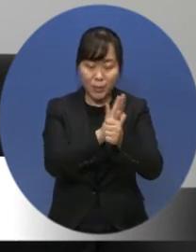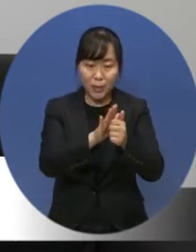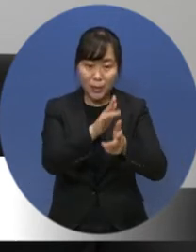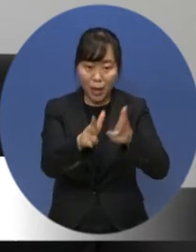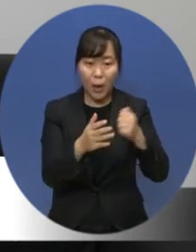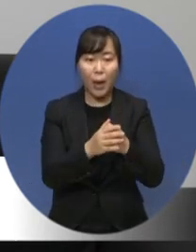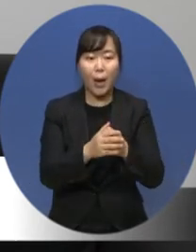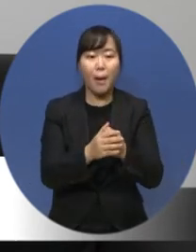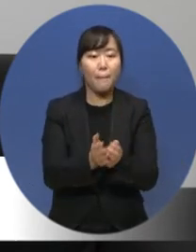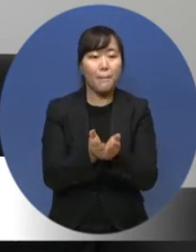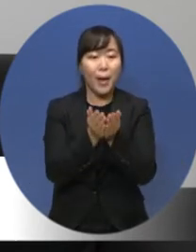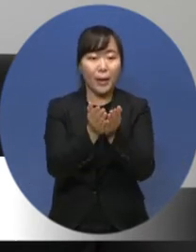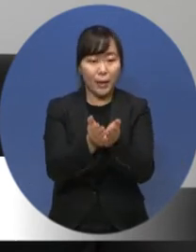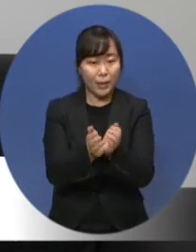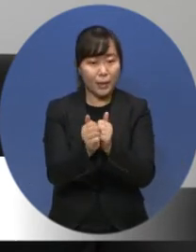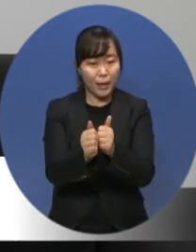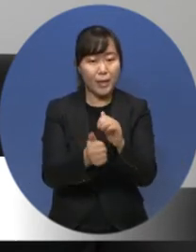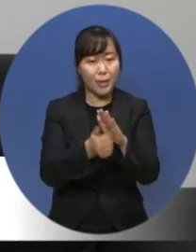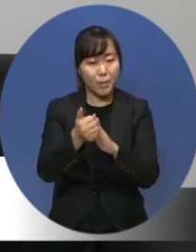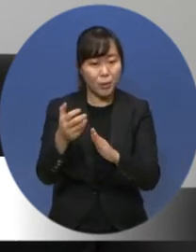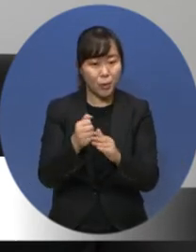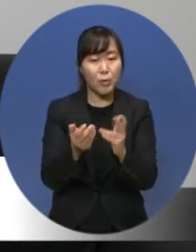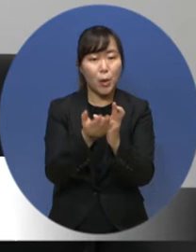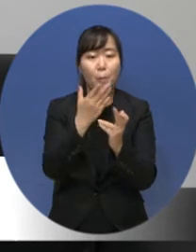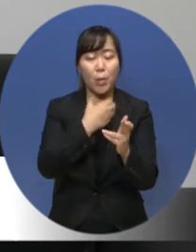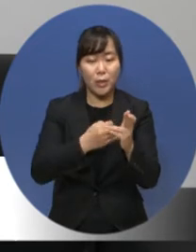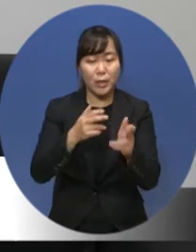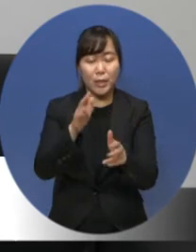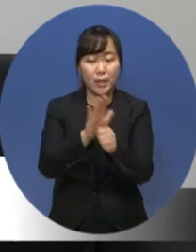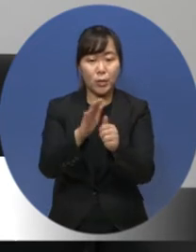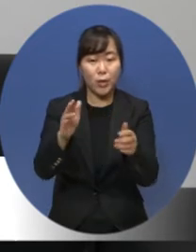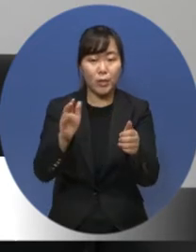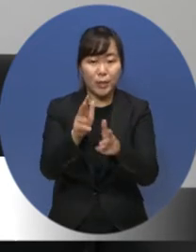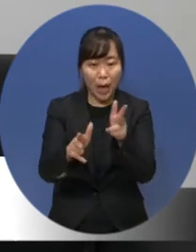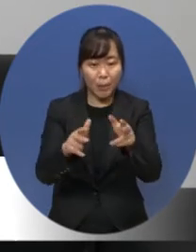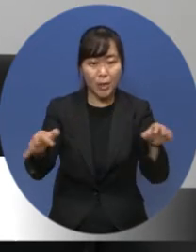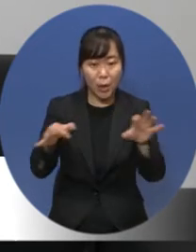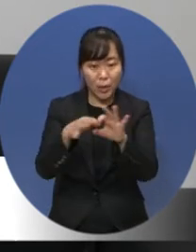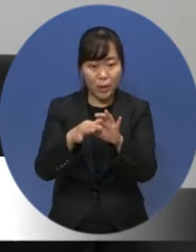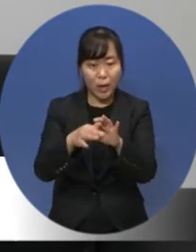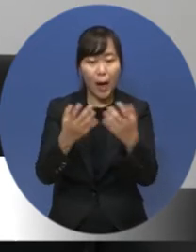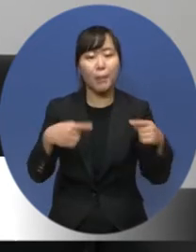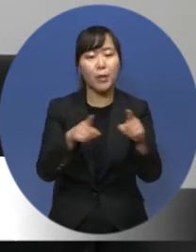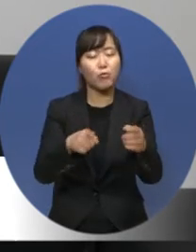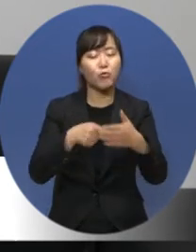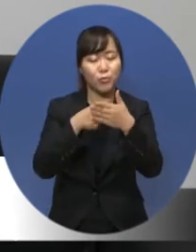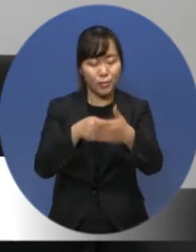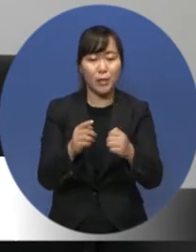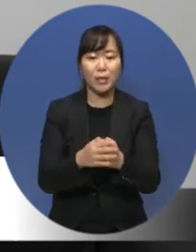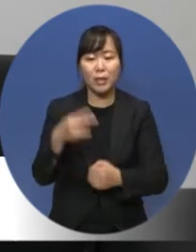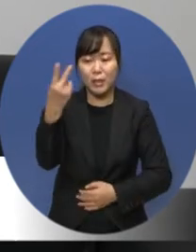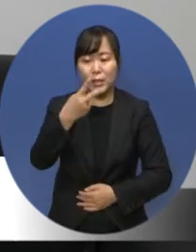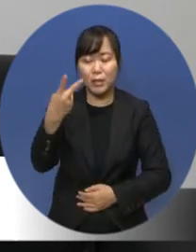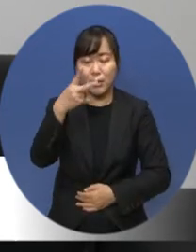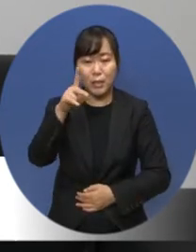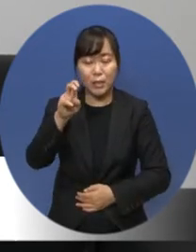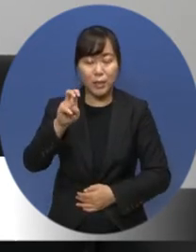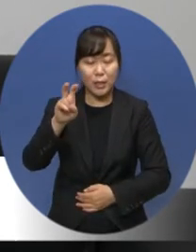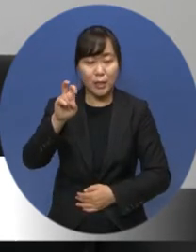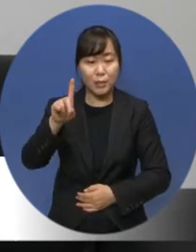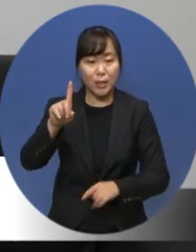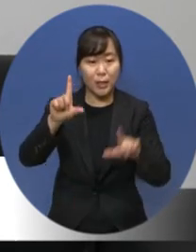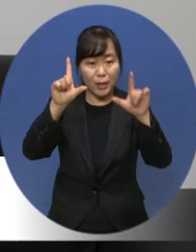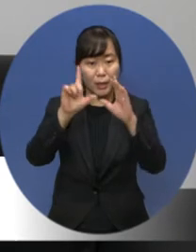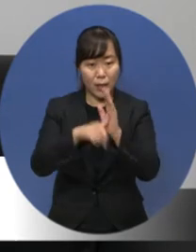따라 희망식고 선복지 지원 사업을 연계하여 함께 추진하도록 하겠습니다. 21년도에는